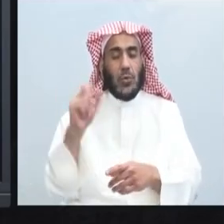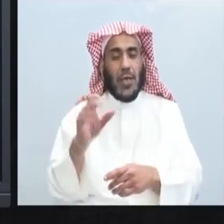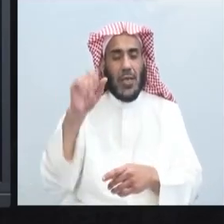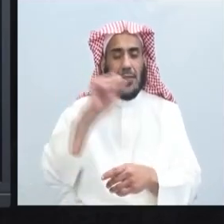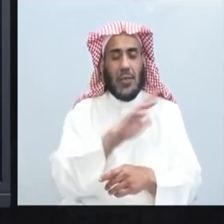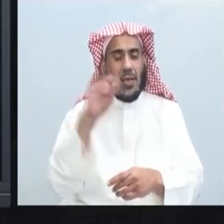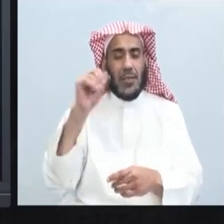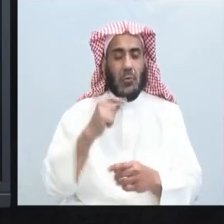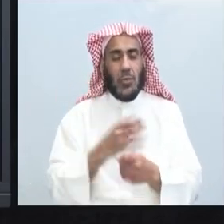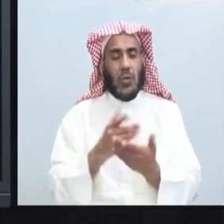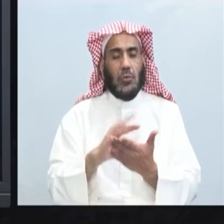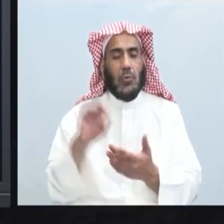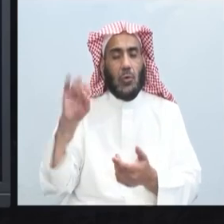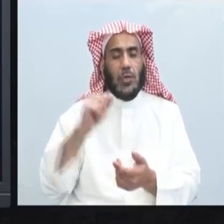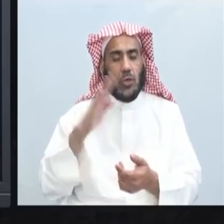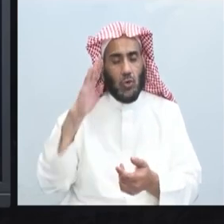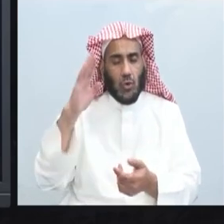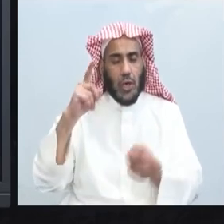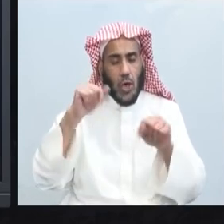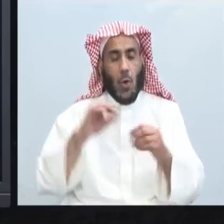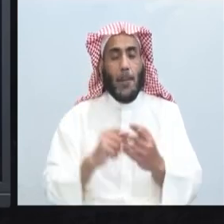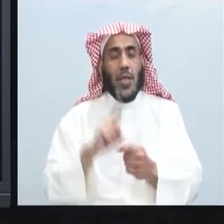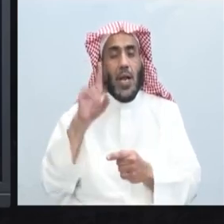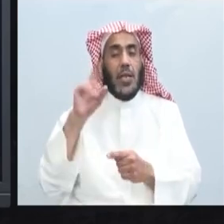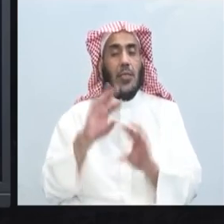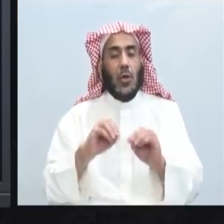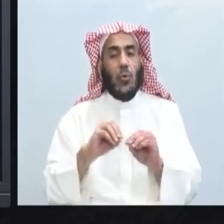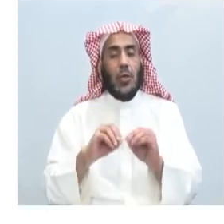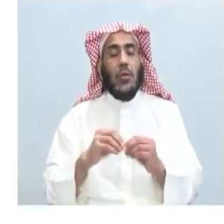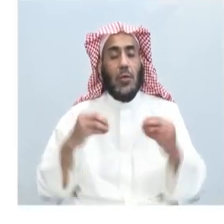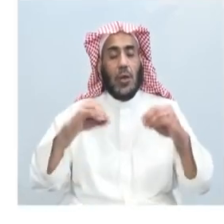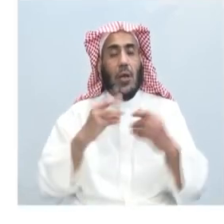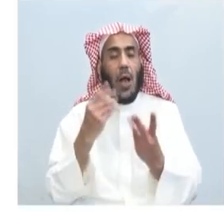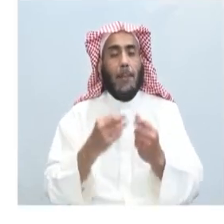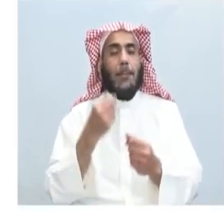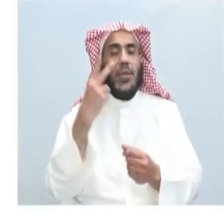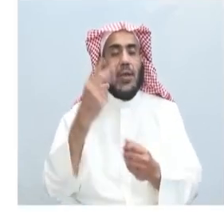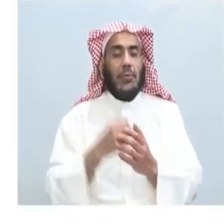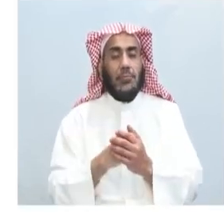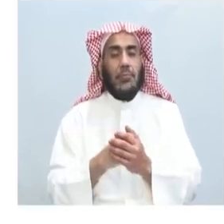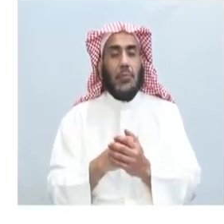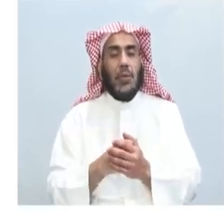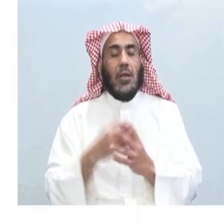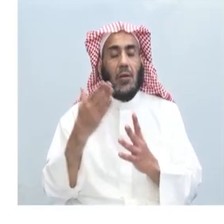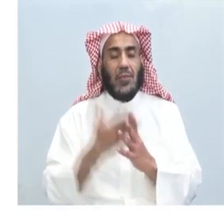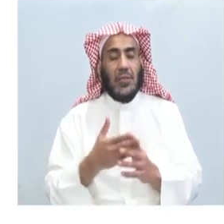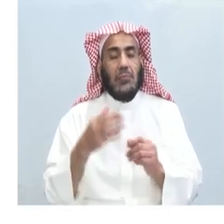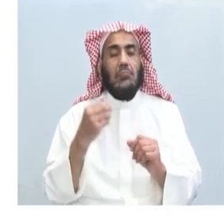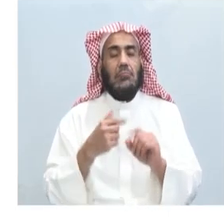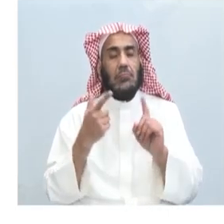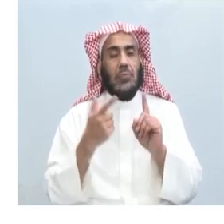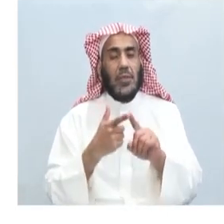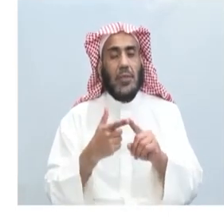عتيبي نرحب باستاذ لغه الاشاره محمد القبيشي اليوم باذن الله سيكون اثراء رقم اثنين للفصل الثاني في